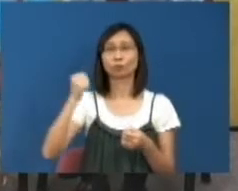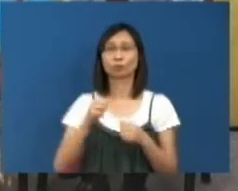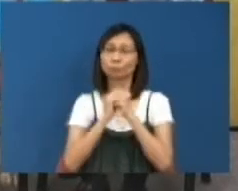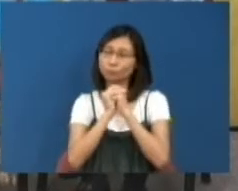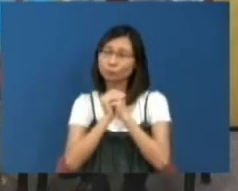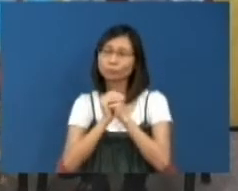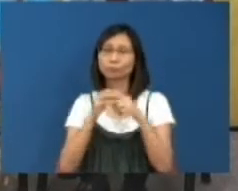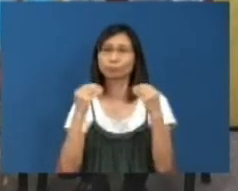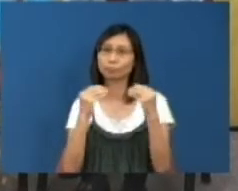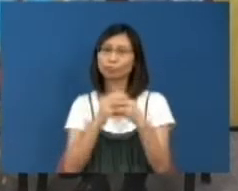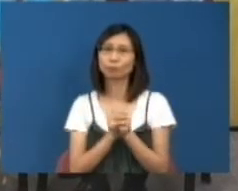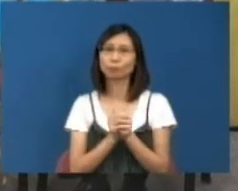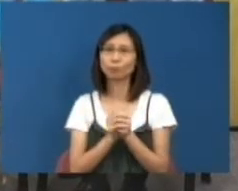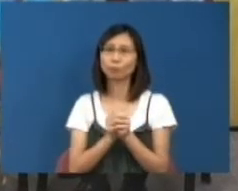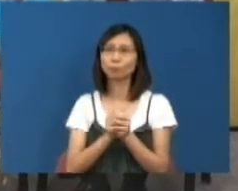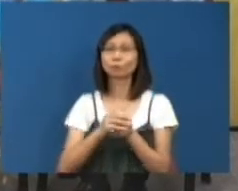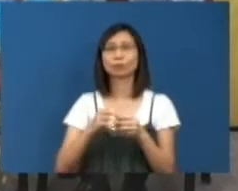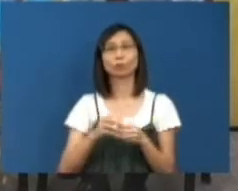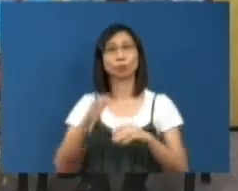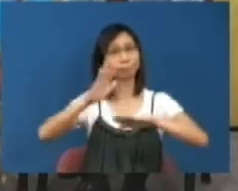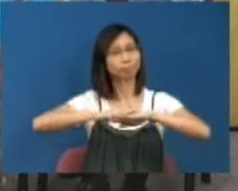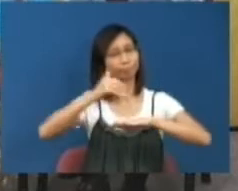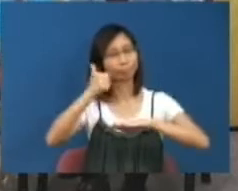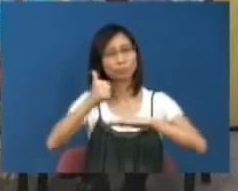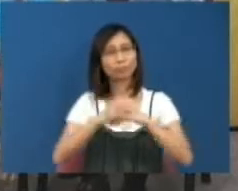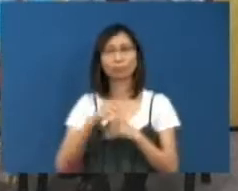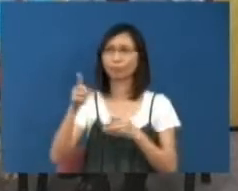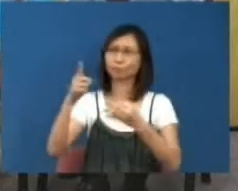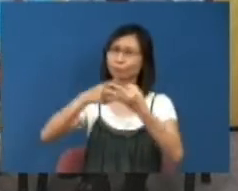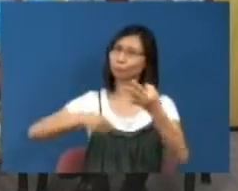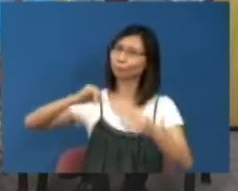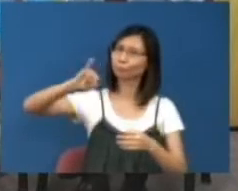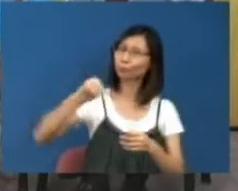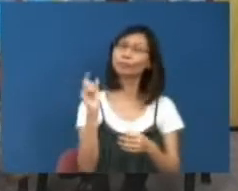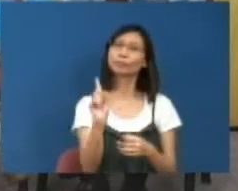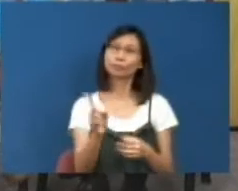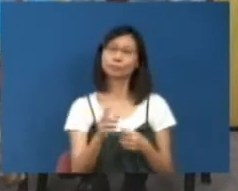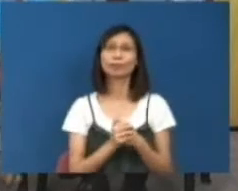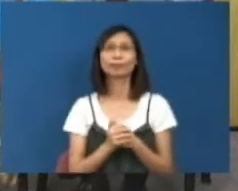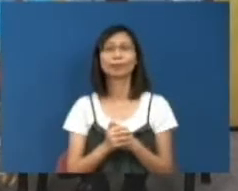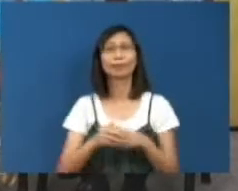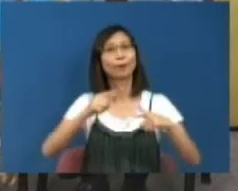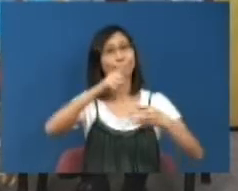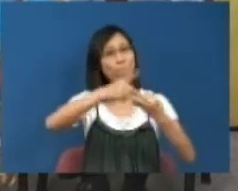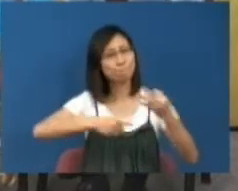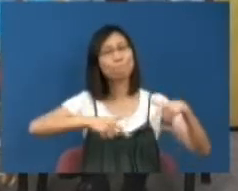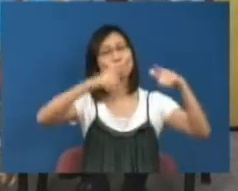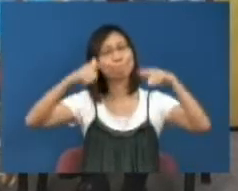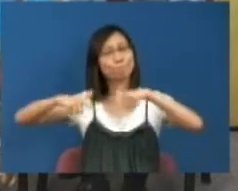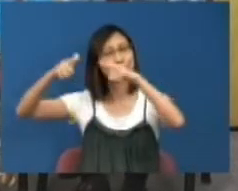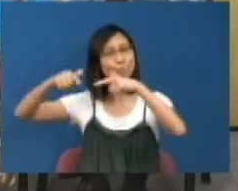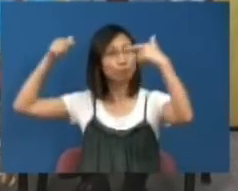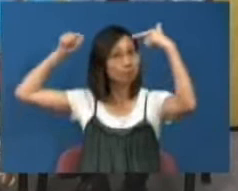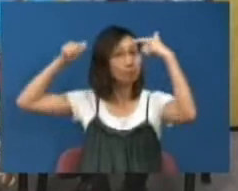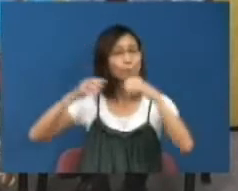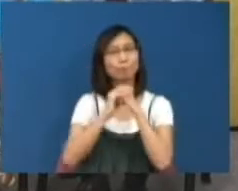喺呢方面好專長。咁Jackie 點樣嘅請教開始我哋今日。 即係林博士，終於請教下你啦。 係，冇客氣。 即係最緊據